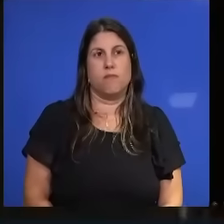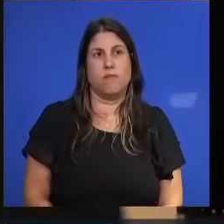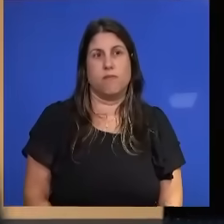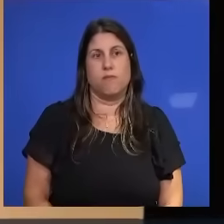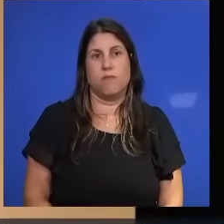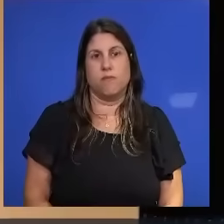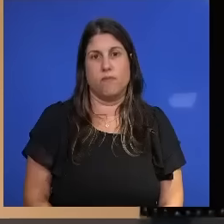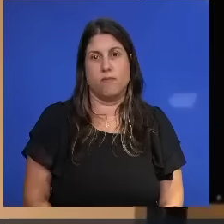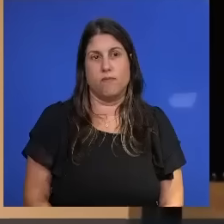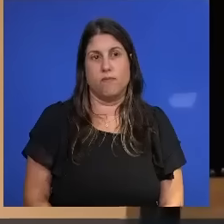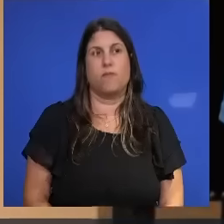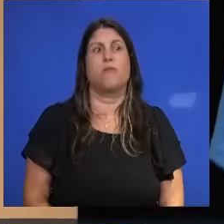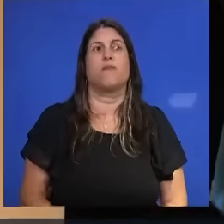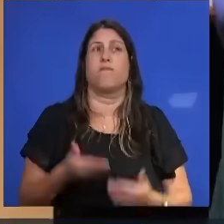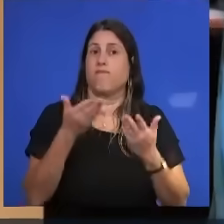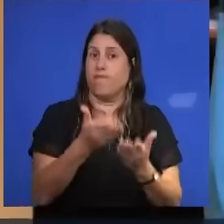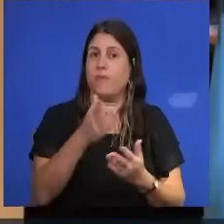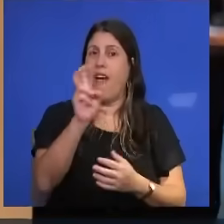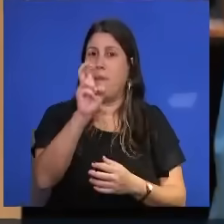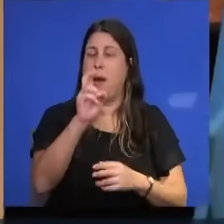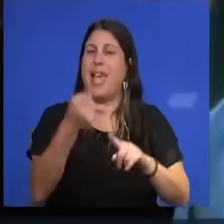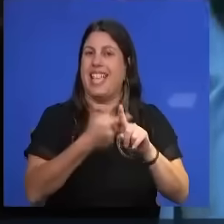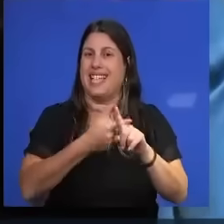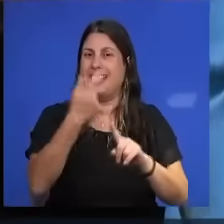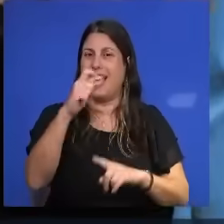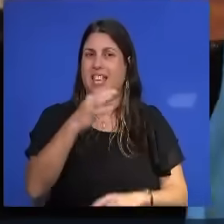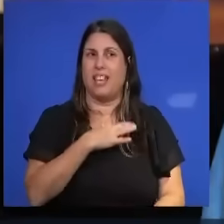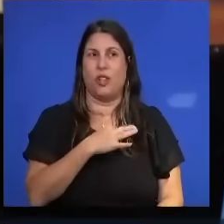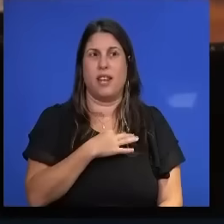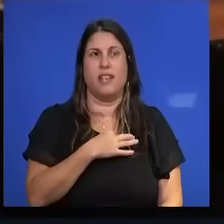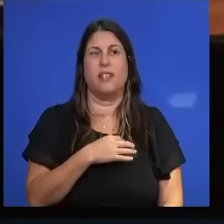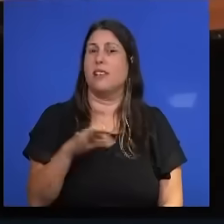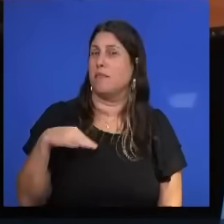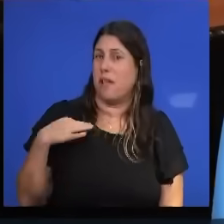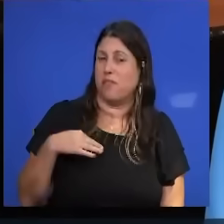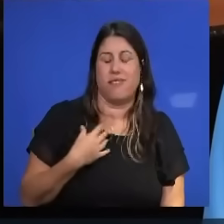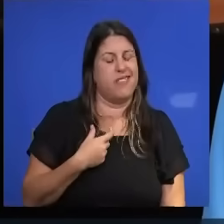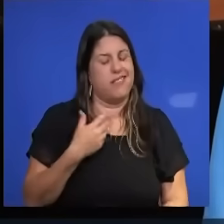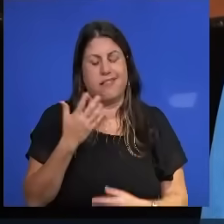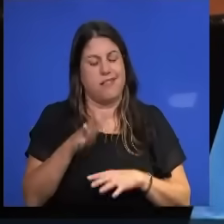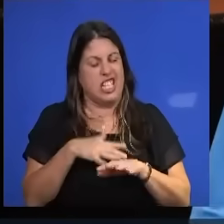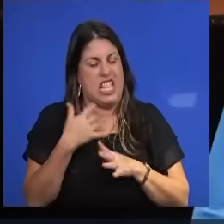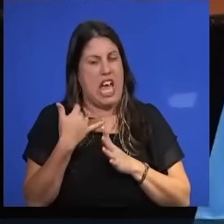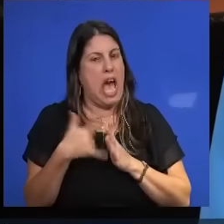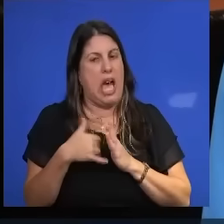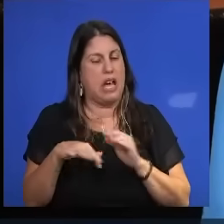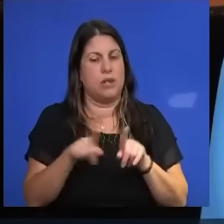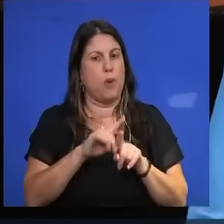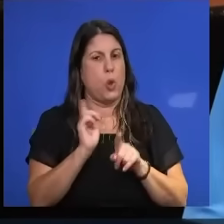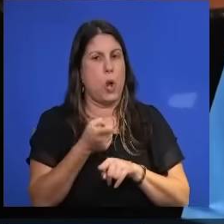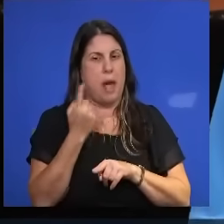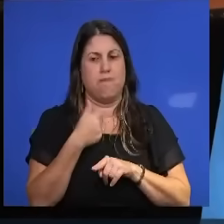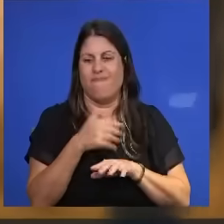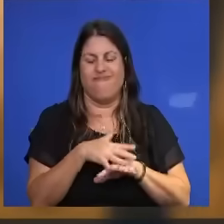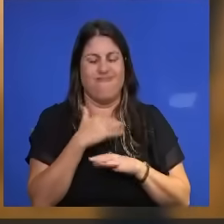הנה עמרה מגיס שלי היקר. אני חרה בלבן. כמו כולנו, אבל זה... חרה